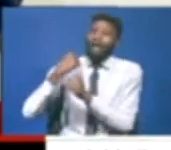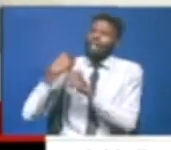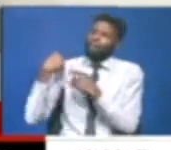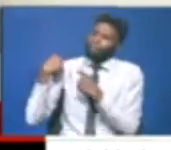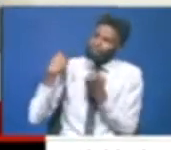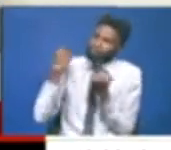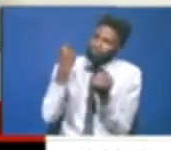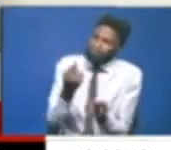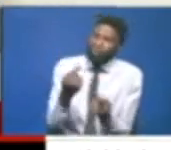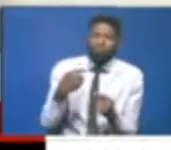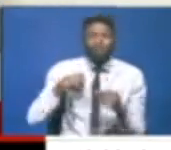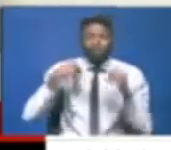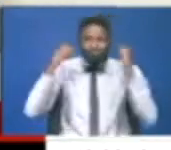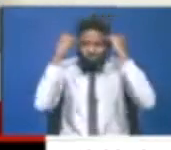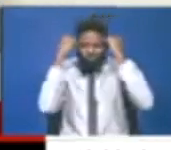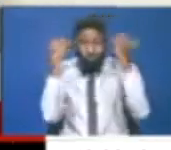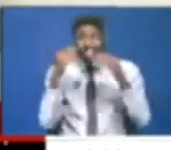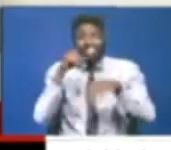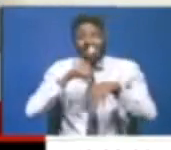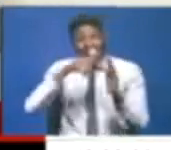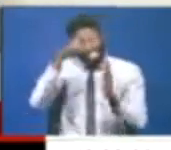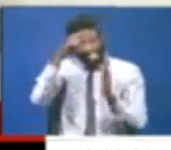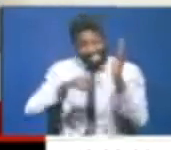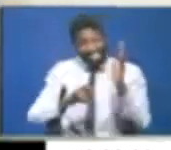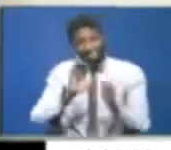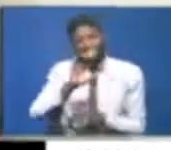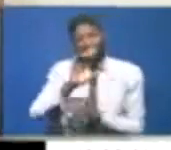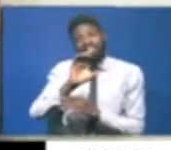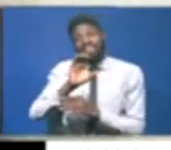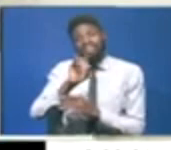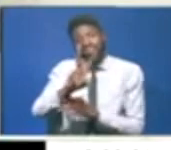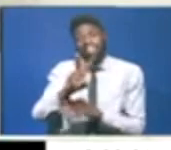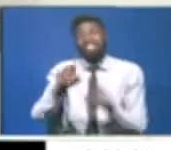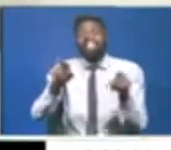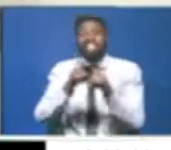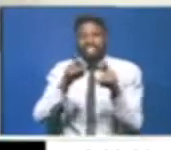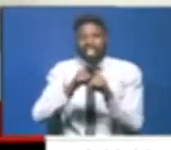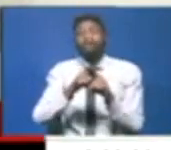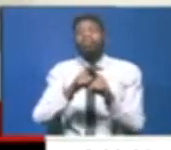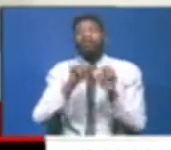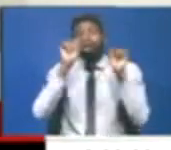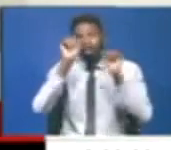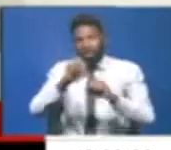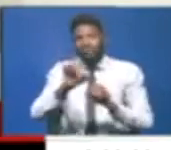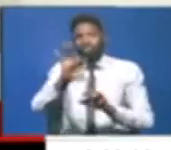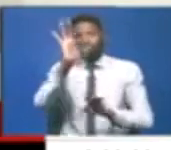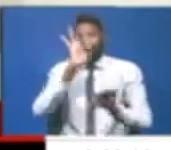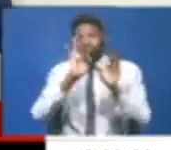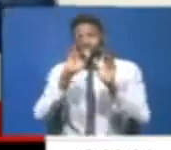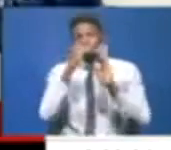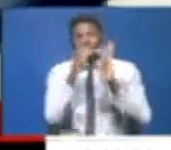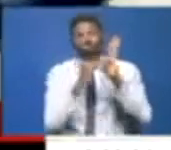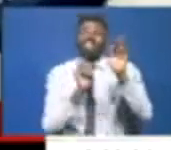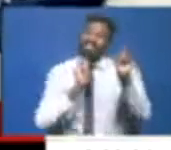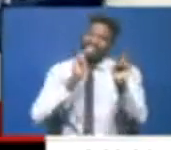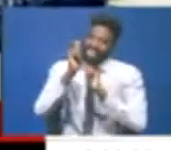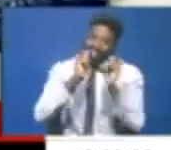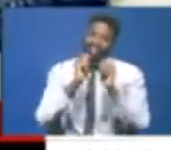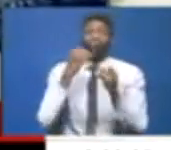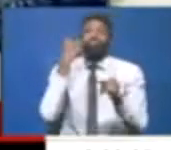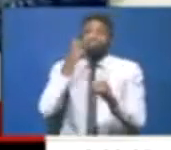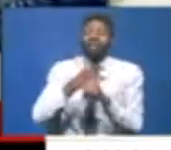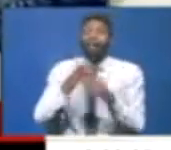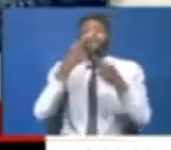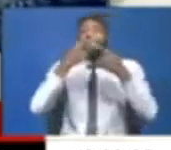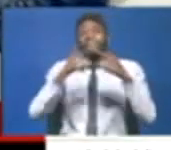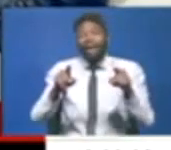vile. Wanaposoma wasifu wako unawekwa kwenye orodha ya wale ambao watatainiwa kupata ile kazi. Lakini unapokuja katika ile